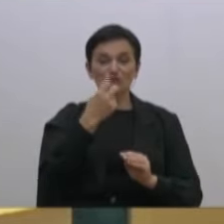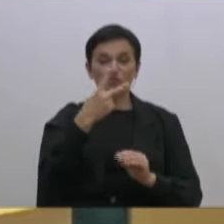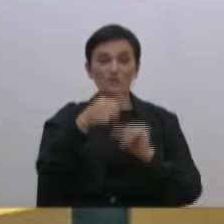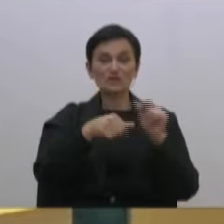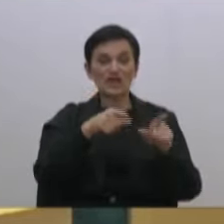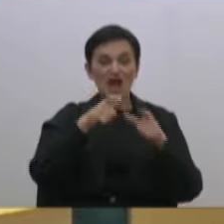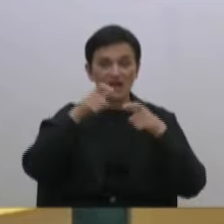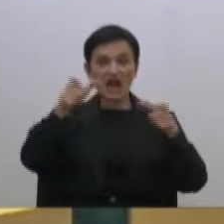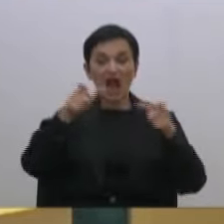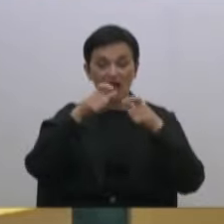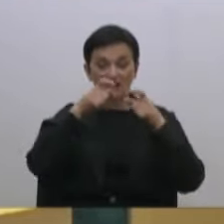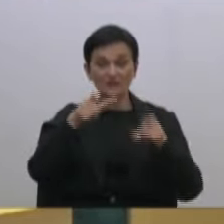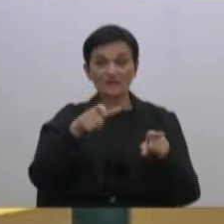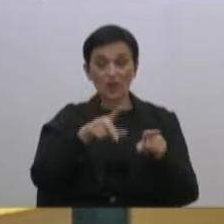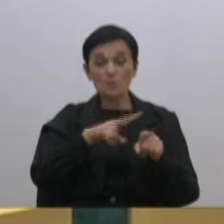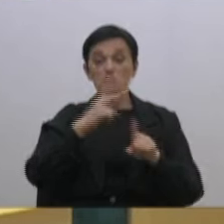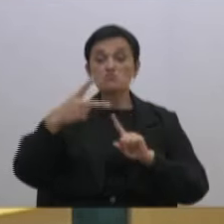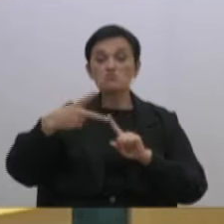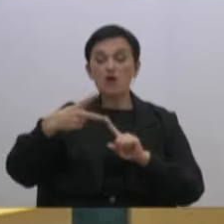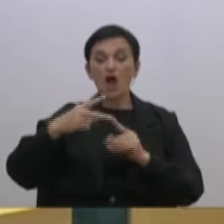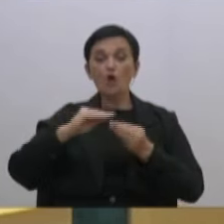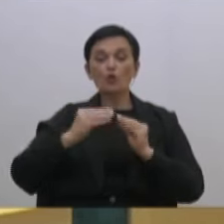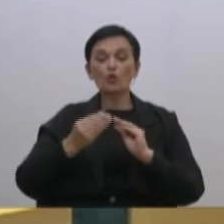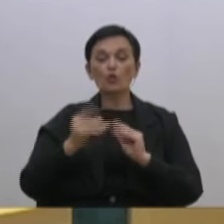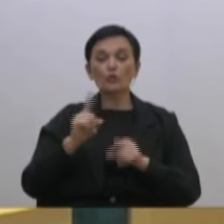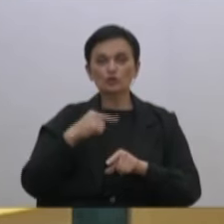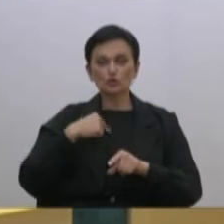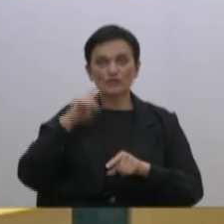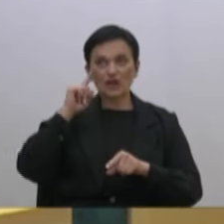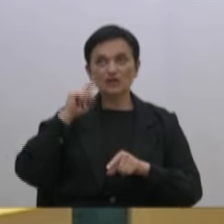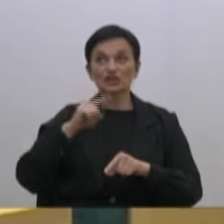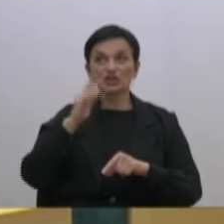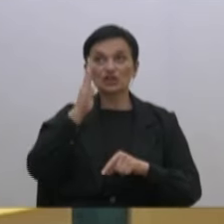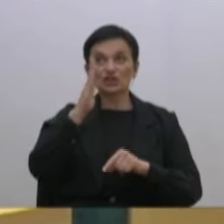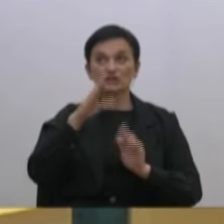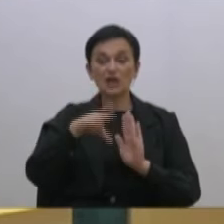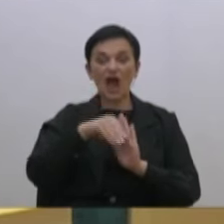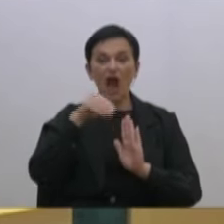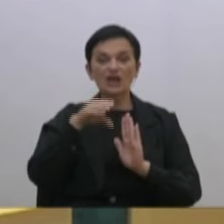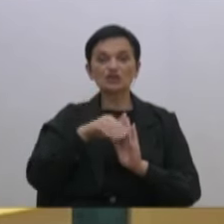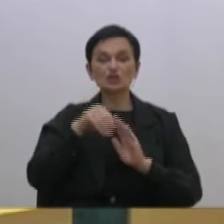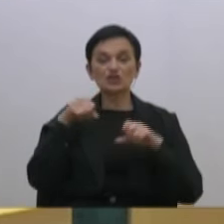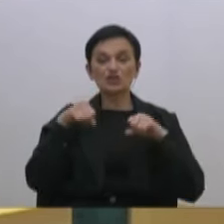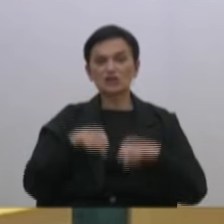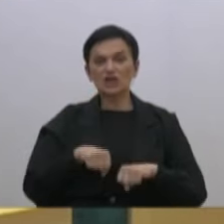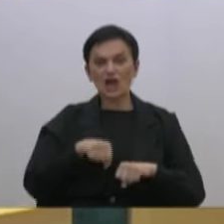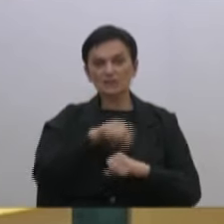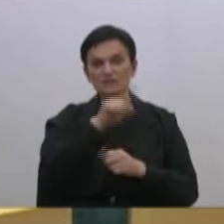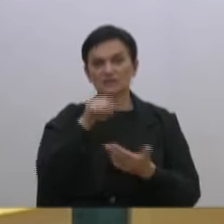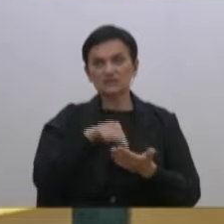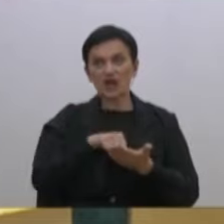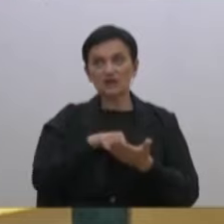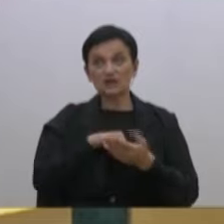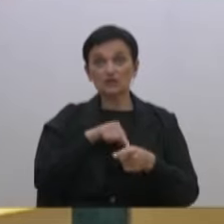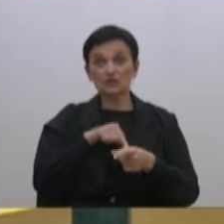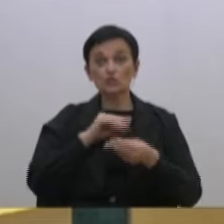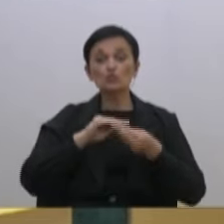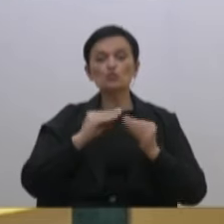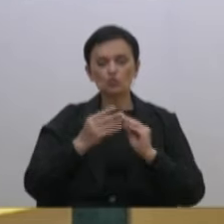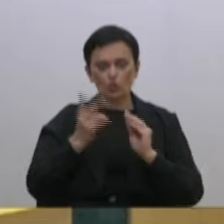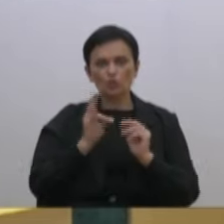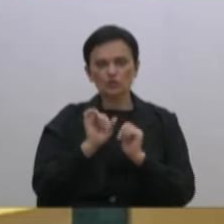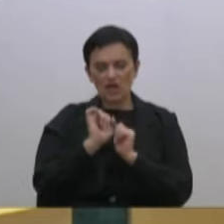გაგკივიან ასევე მეორე გამოწვევა უკვე ახალი ჩვენ ვიცით რომ ეს იქნება არჩევნების ლეგიტიმაციის საკითხი და ამ გამოწვევასაც